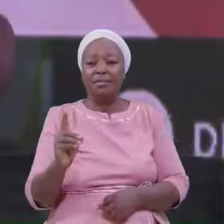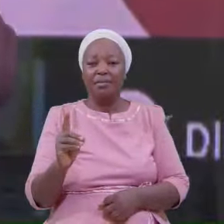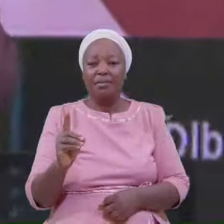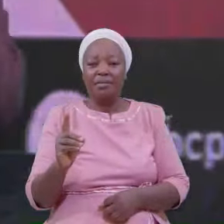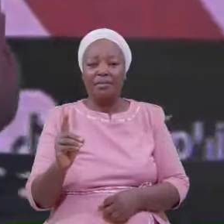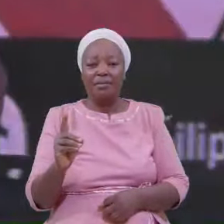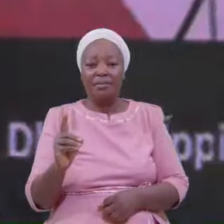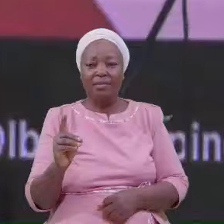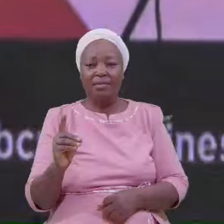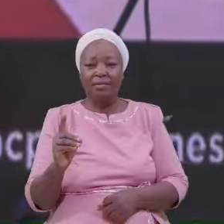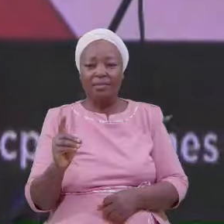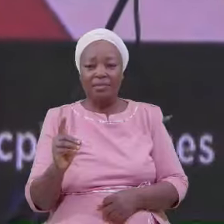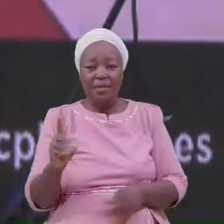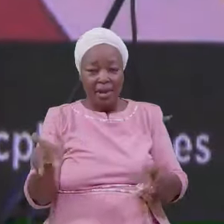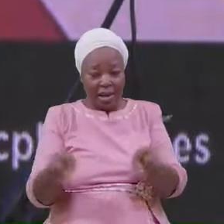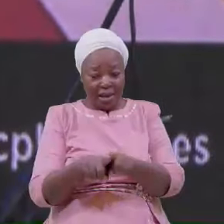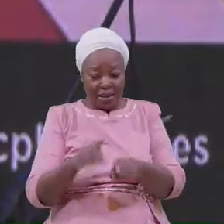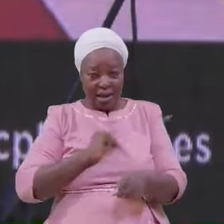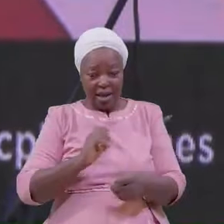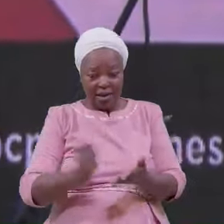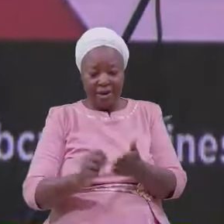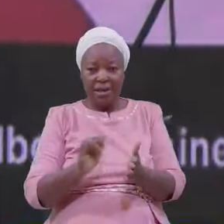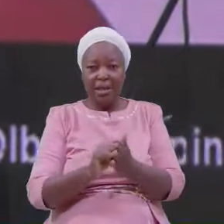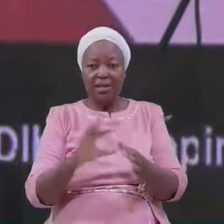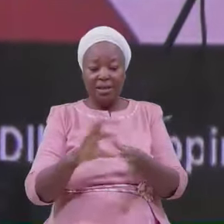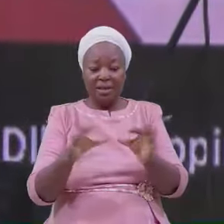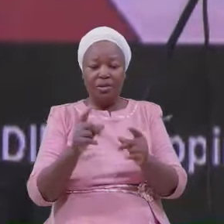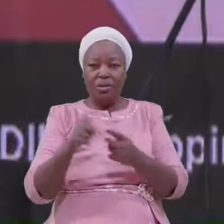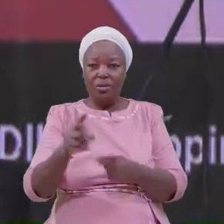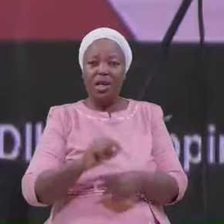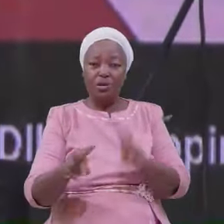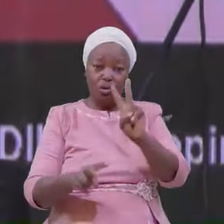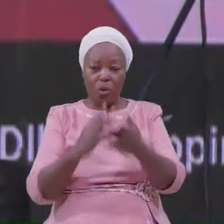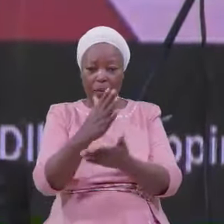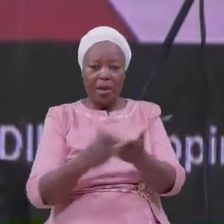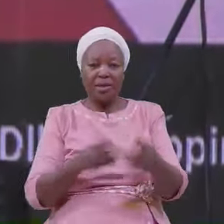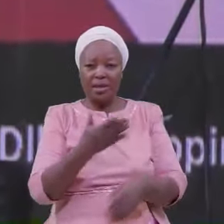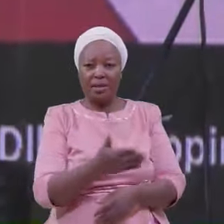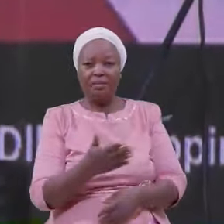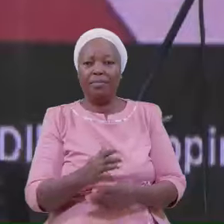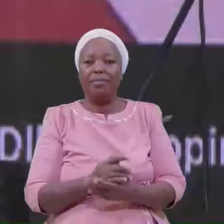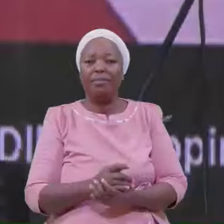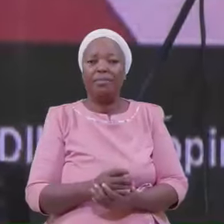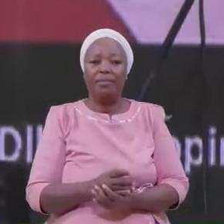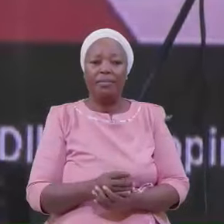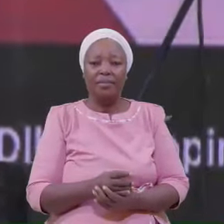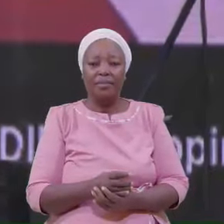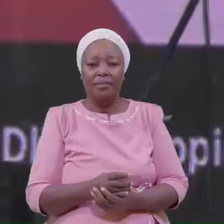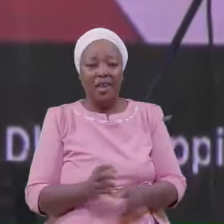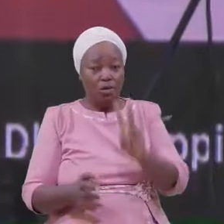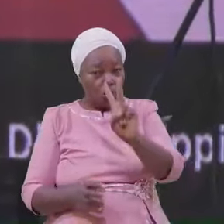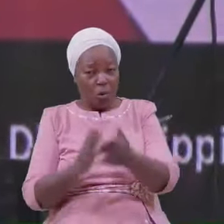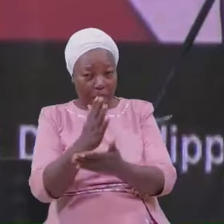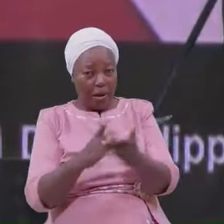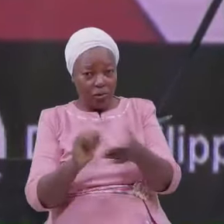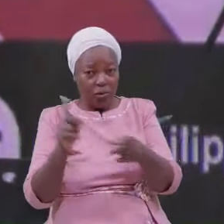maliligtas. As I write that sentence to you, there are two parts there. Dalawang parts ito, dalawang bahagi. Two parts to that